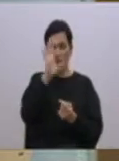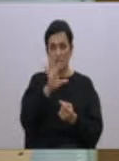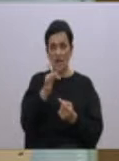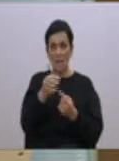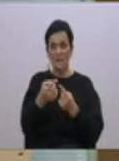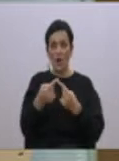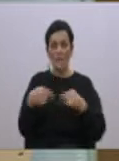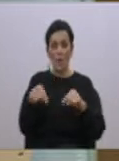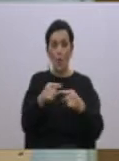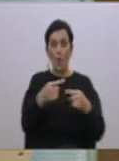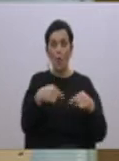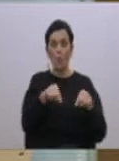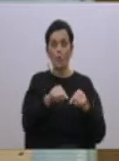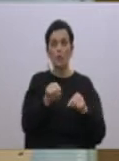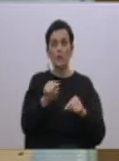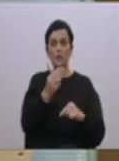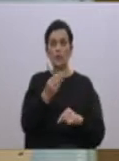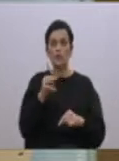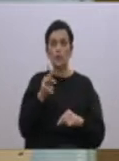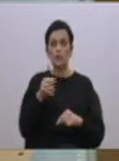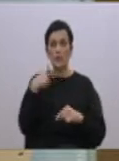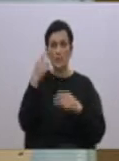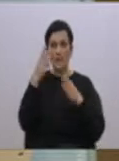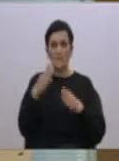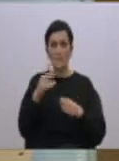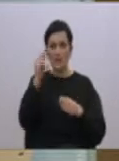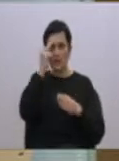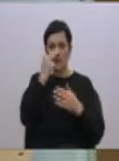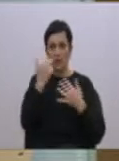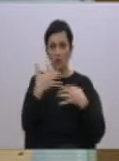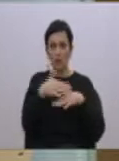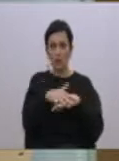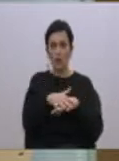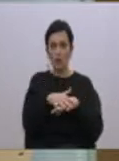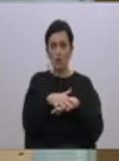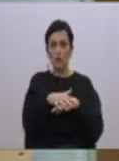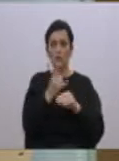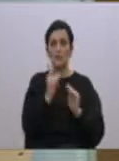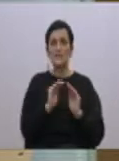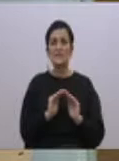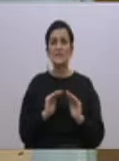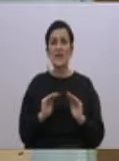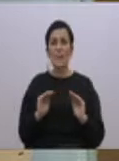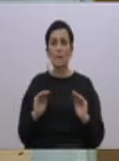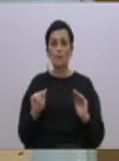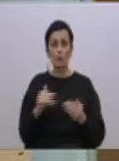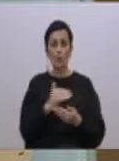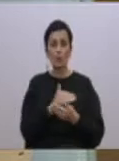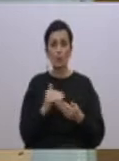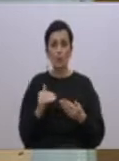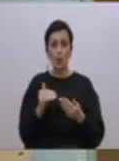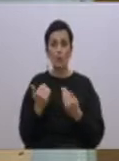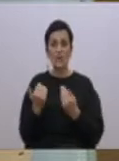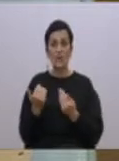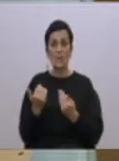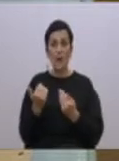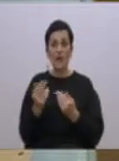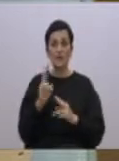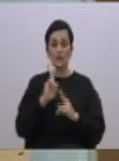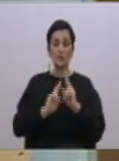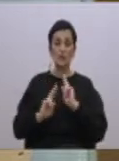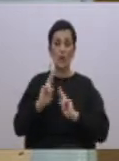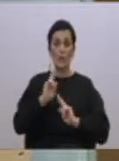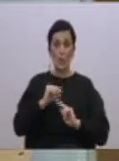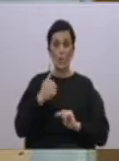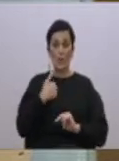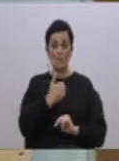dar romnebiți, și și mă pirebiți, inclusiv sub capșir de bas, sa bașu bahlis, bahlis, doneze, da. Mat și mom civlez, da, reha mea